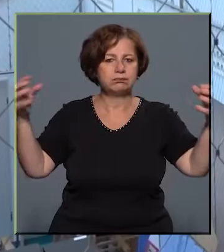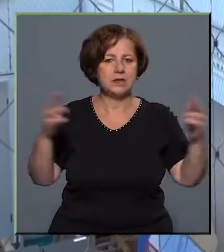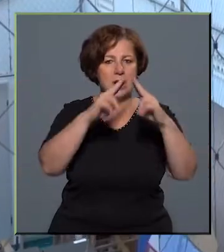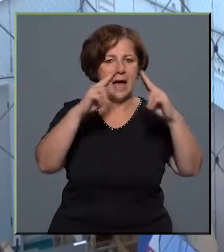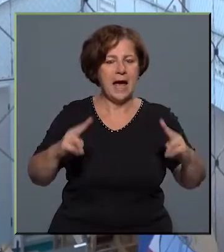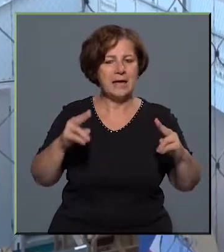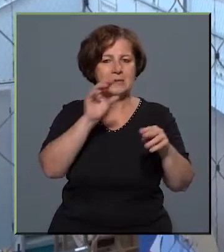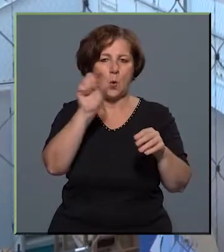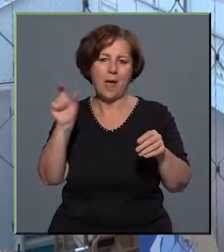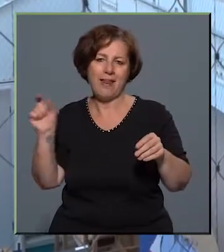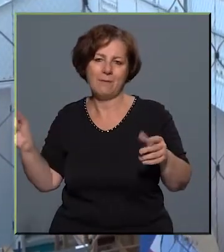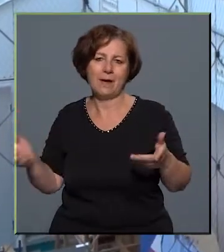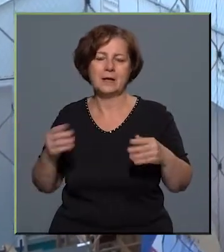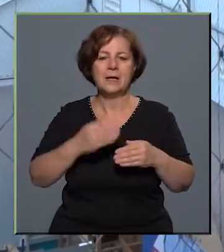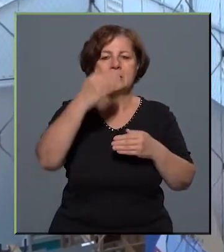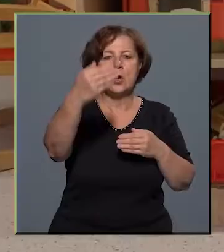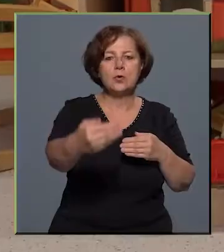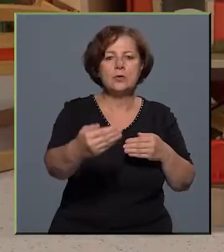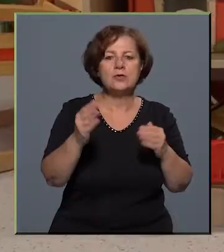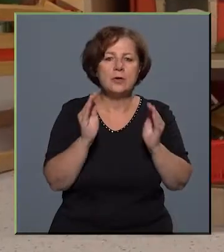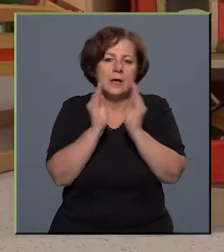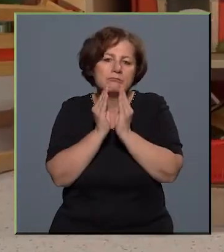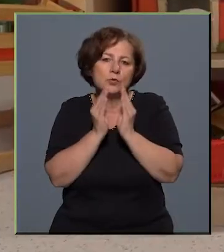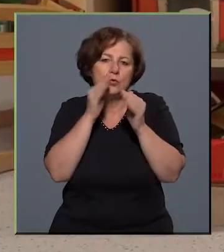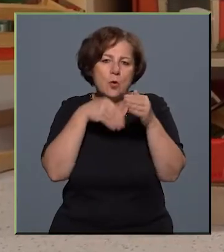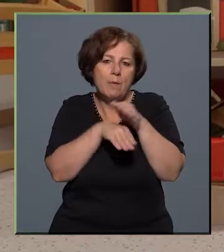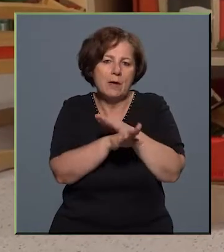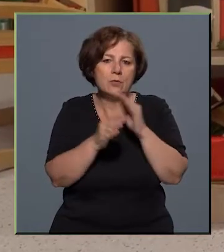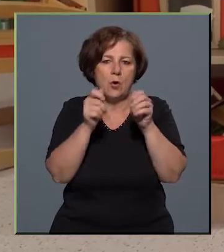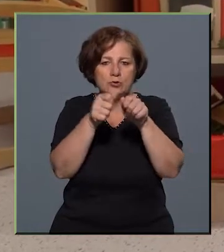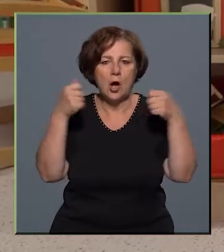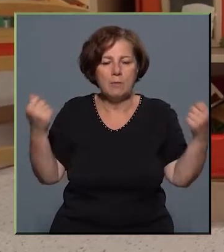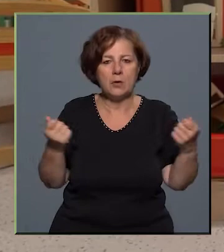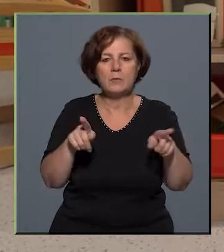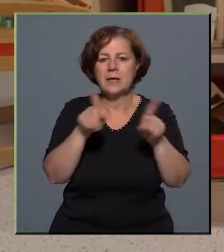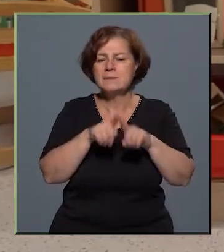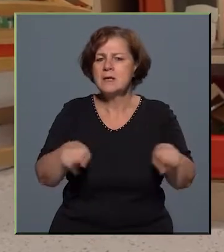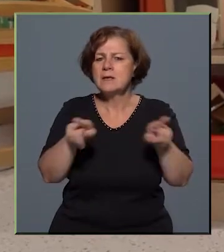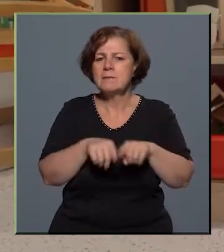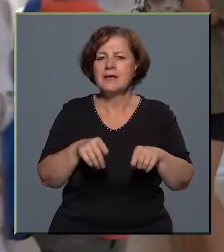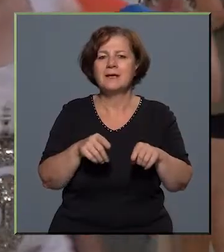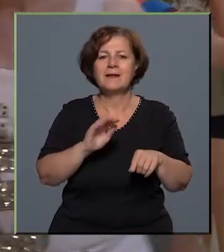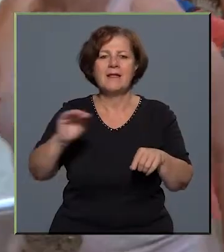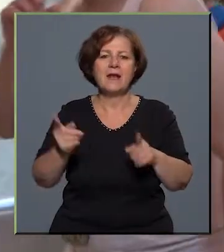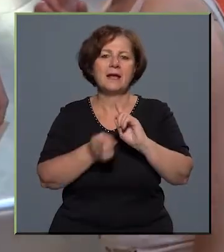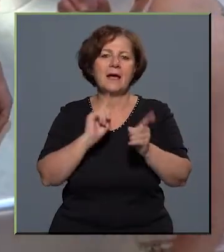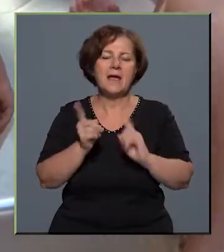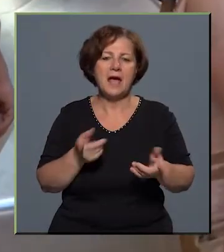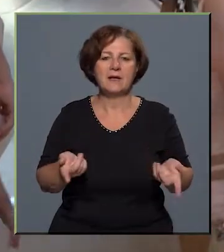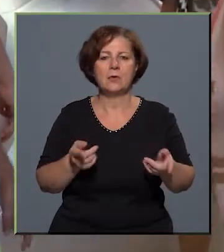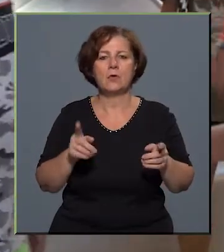házikó elemekben, és a külső ilyen kuckós, beülős ablakokban. Ez mind-mind gyerekjátékok, vagy gyerekek